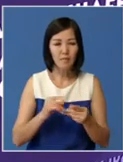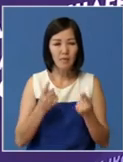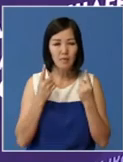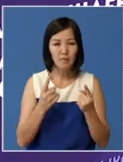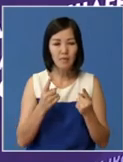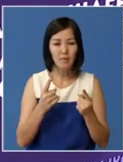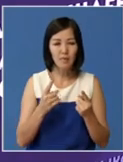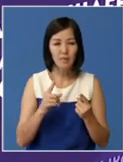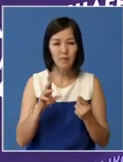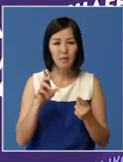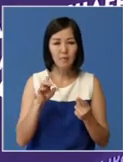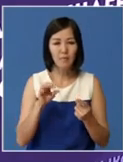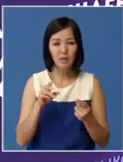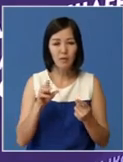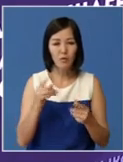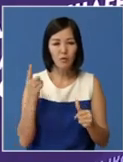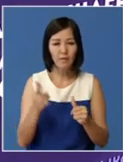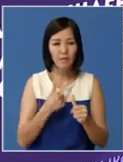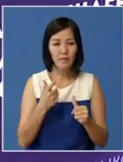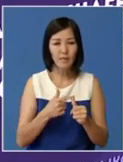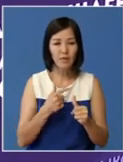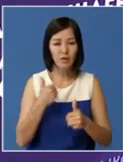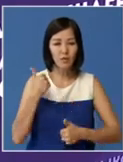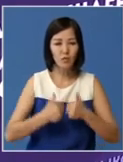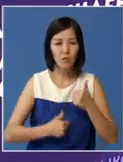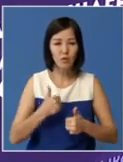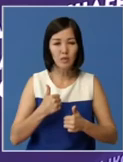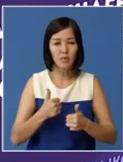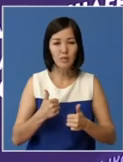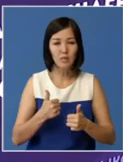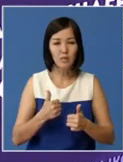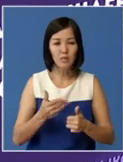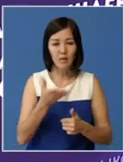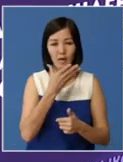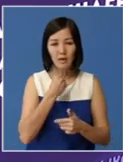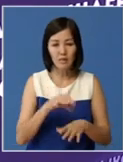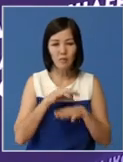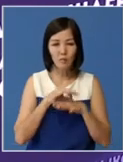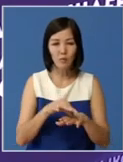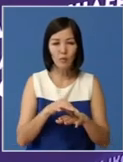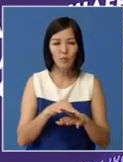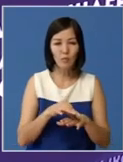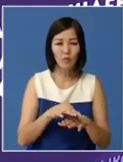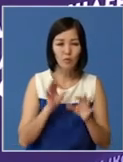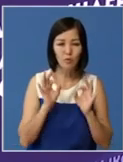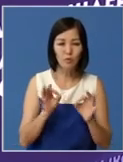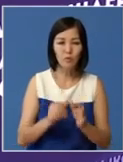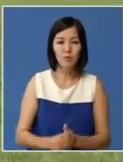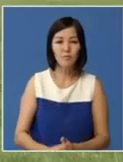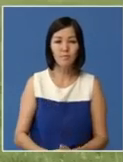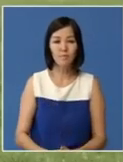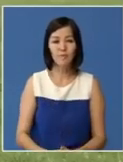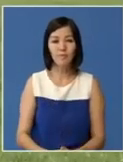өкілі Сейдахмет Бердіқұлов атындағы турнирдің дәл осындай жарқын да жасампаз бейнеде өтуі өте орынды деп